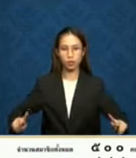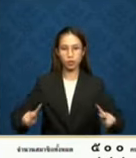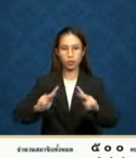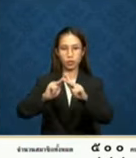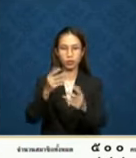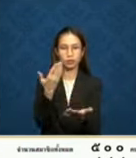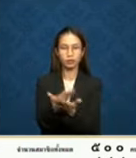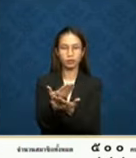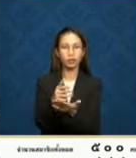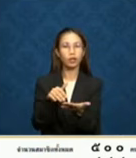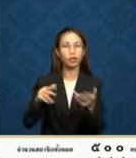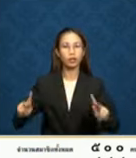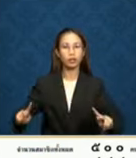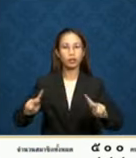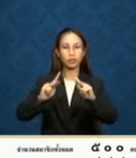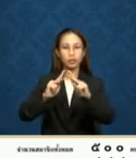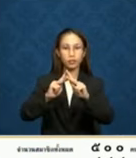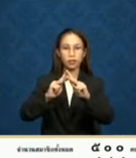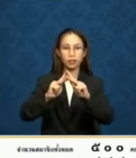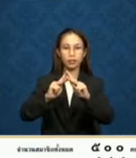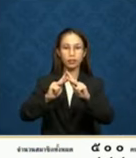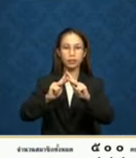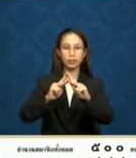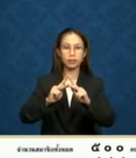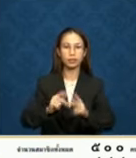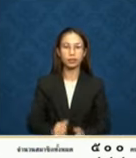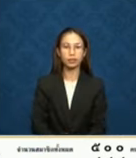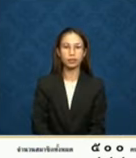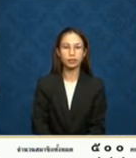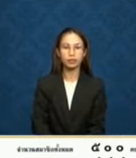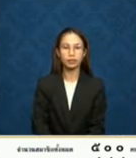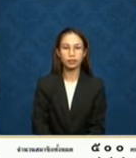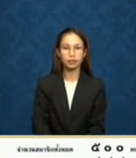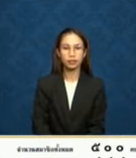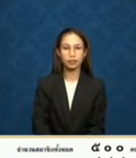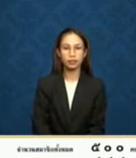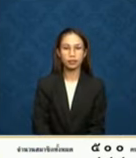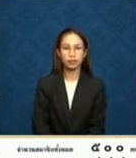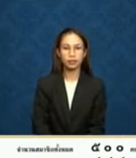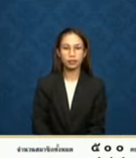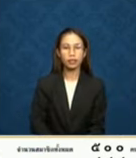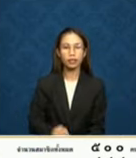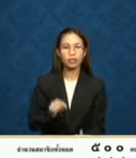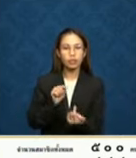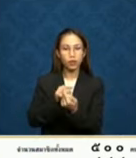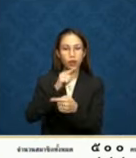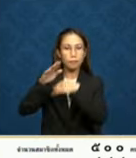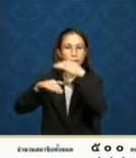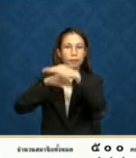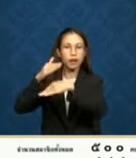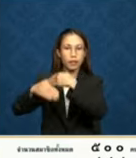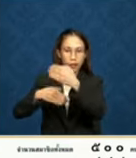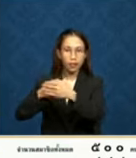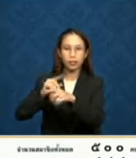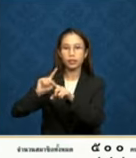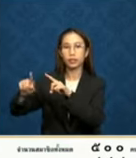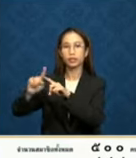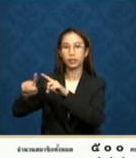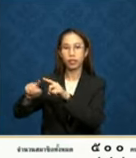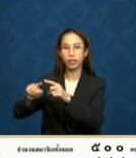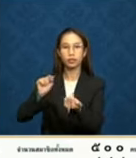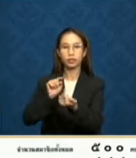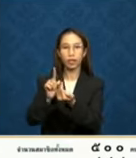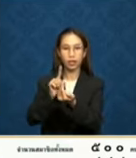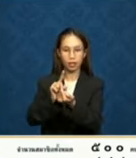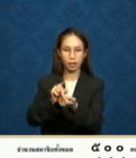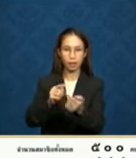ของสหรฐอเมริกาครับเวลาที่หน่วยงาน ของงบประมาณจพาสประชาชน ไปพัฒนาอะไรที่เกี่ยวกับ AIเข้าลิ